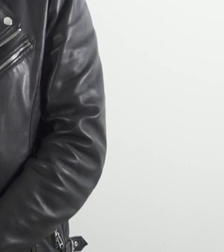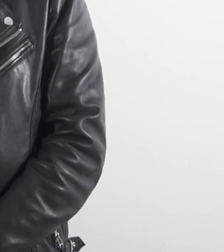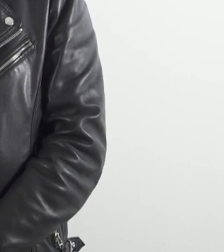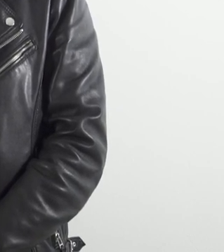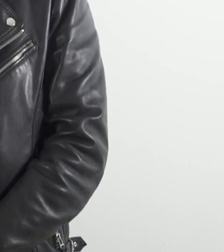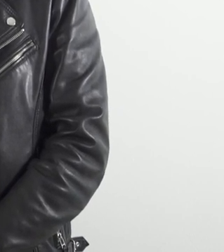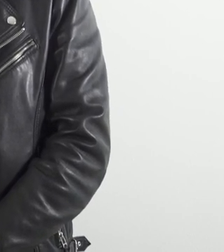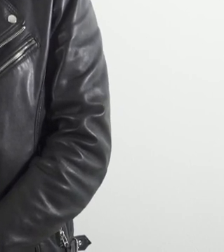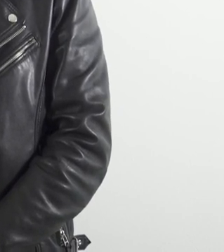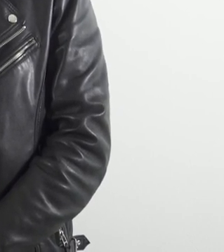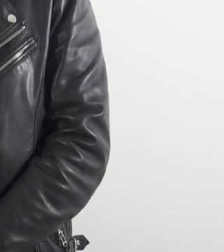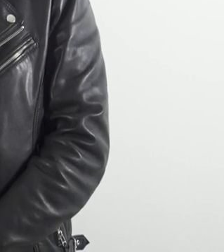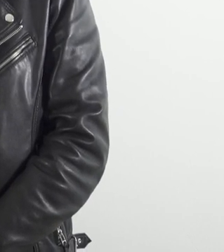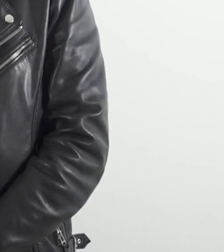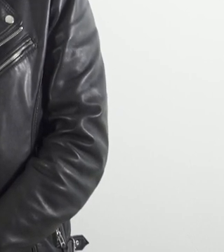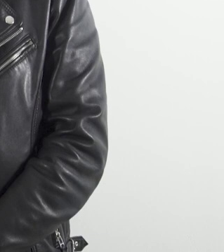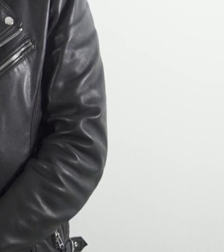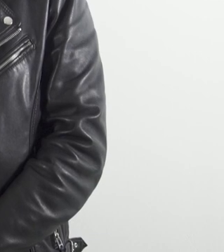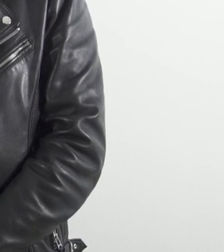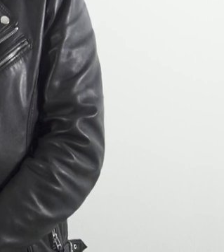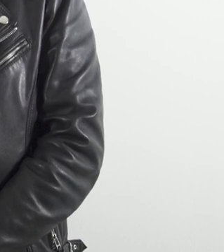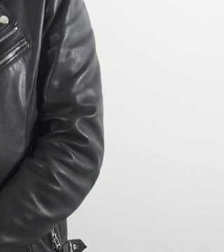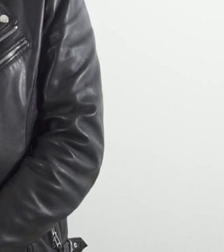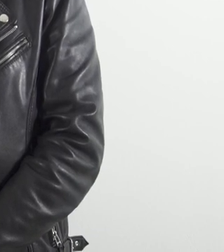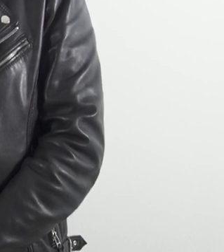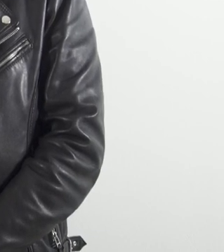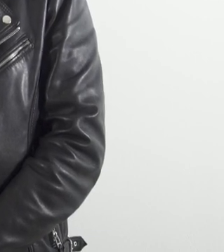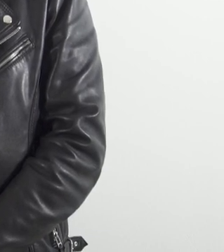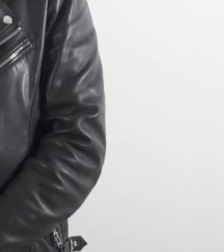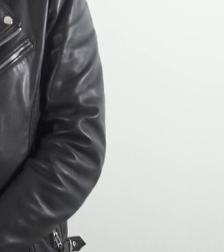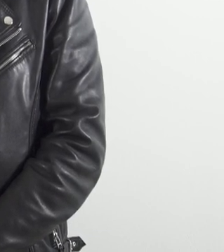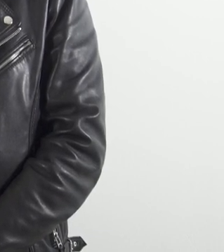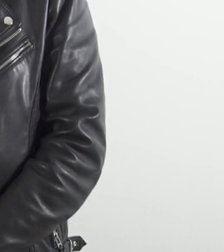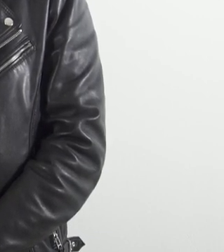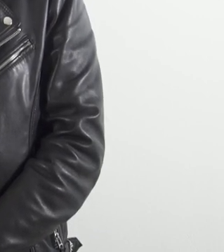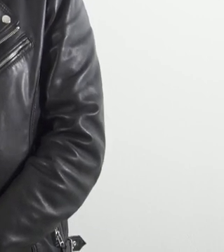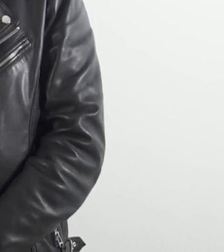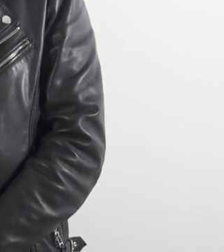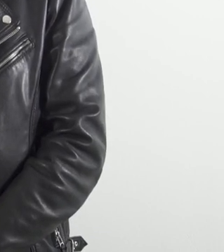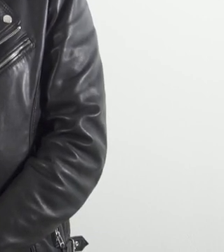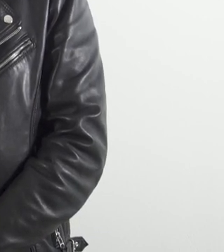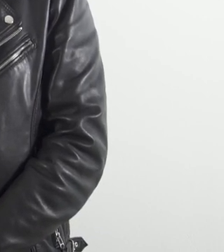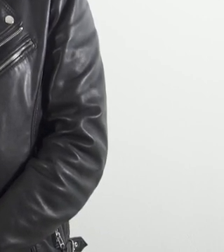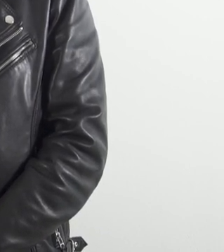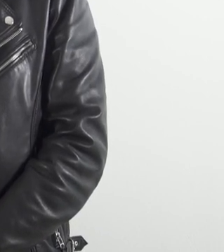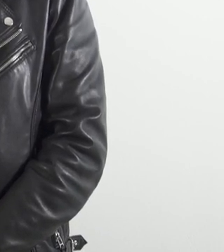fotograficzną prezentowane prace są to prace współczesne